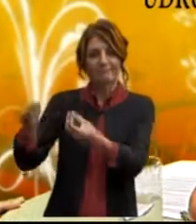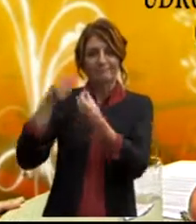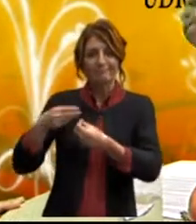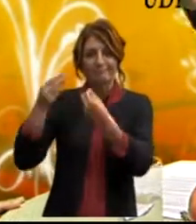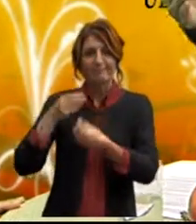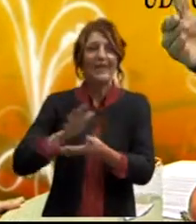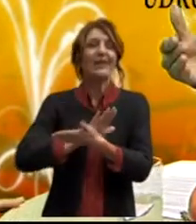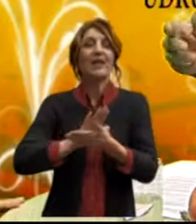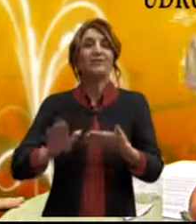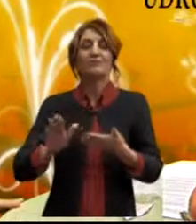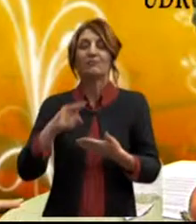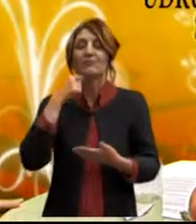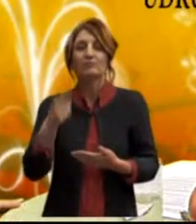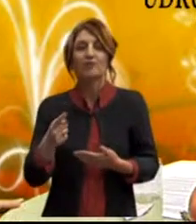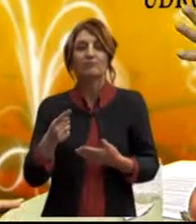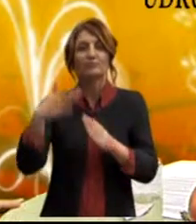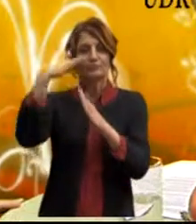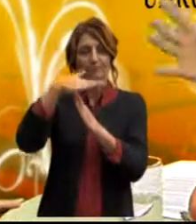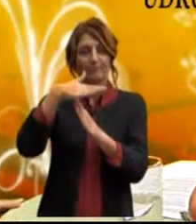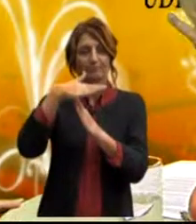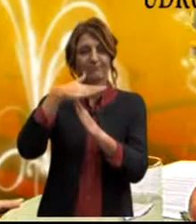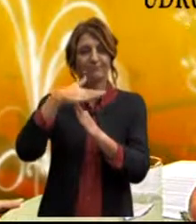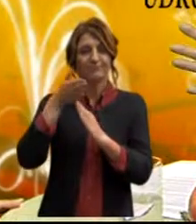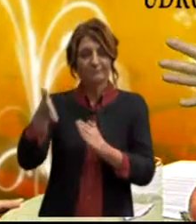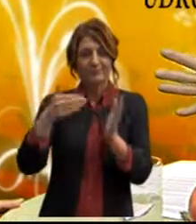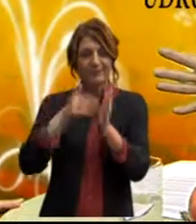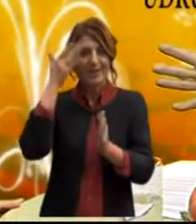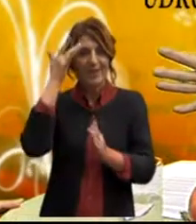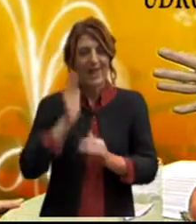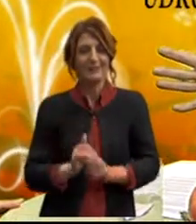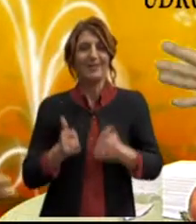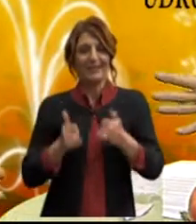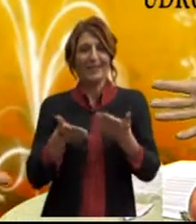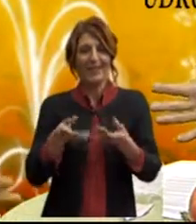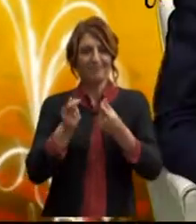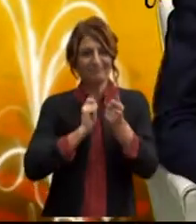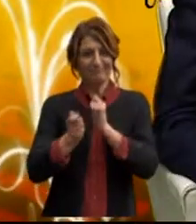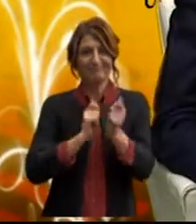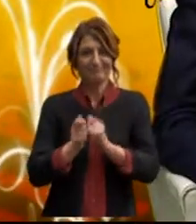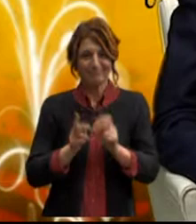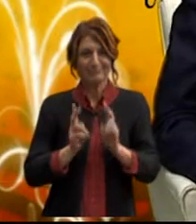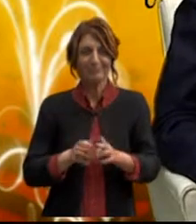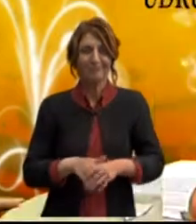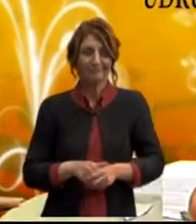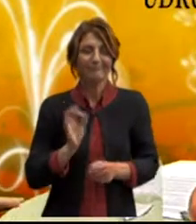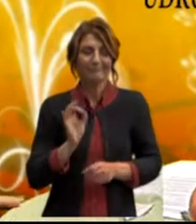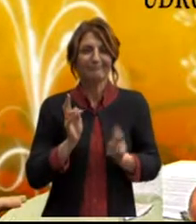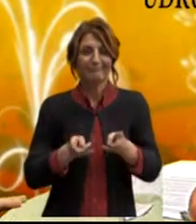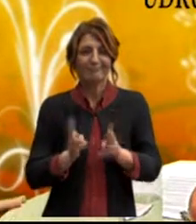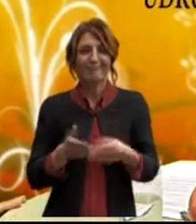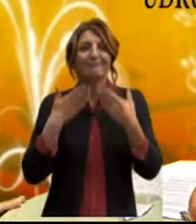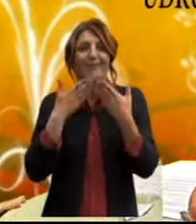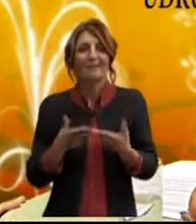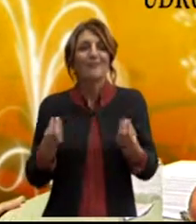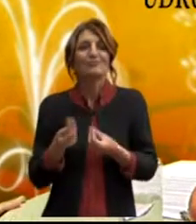jednostavno op, stop, razmislite i tako. Danas ćemo malo tako. Dobro, kako može vi kažete. Evo, vama hvala još jedan put što